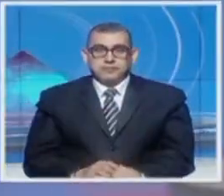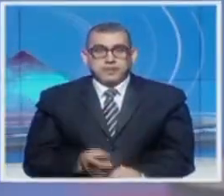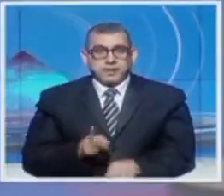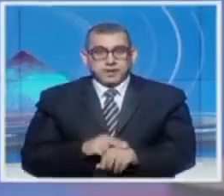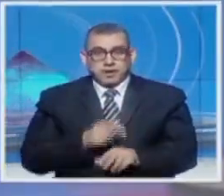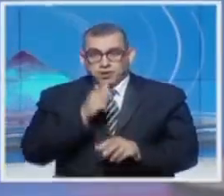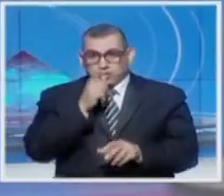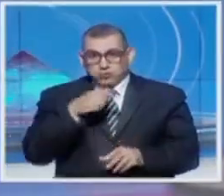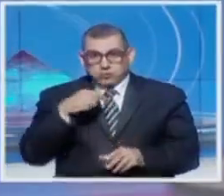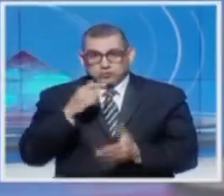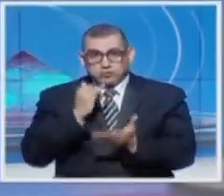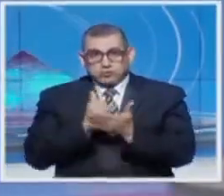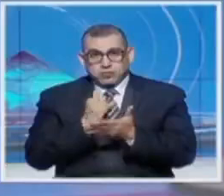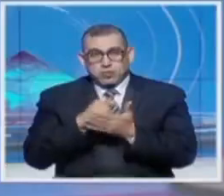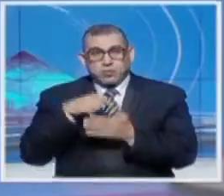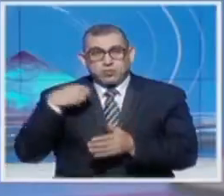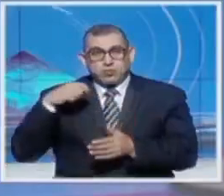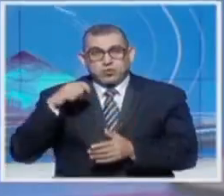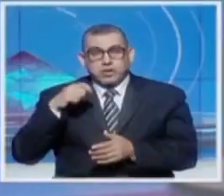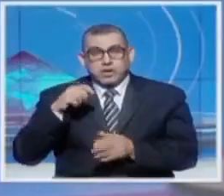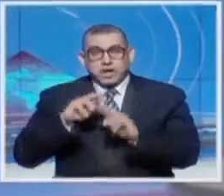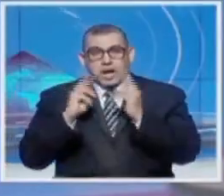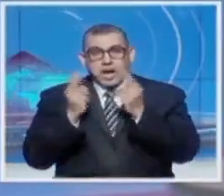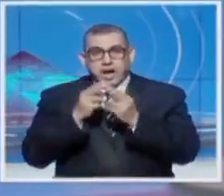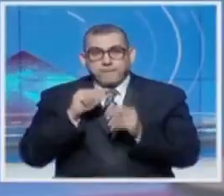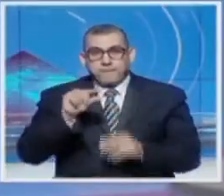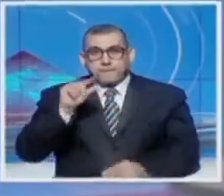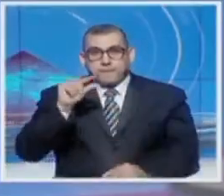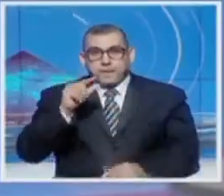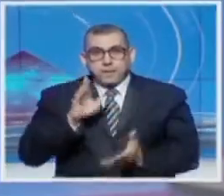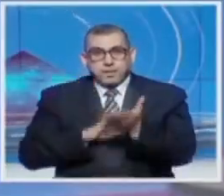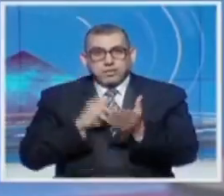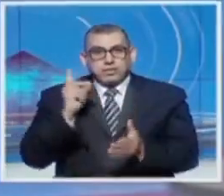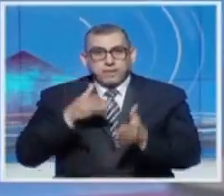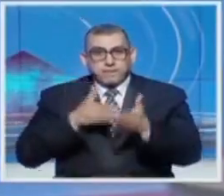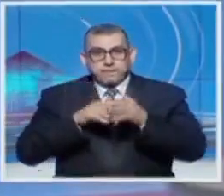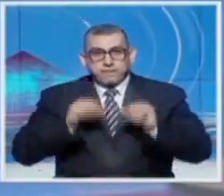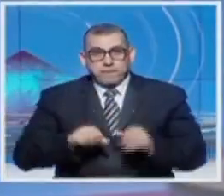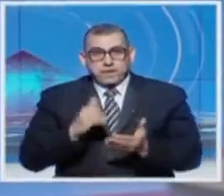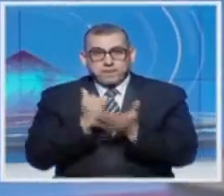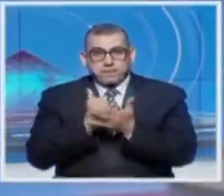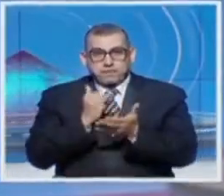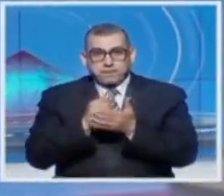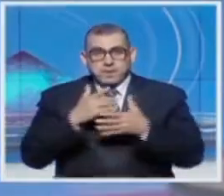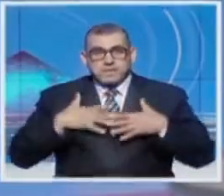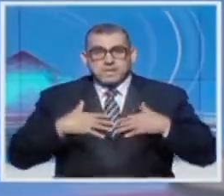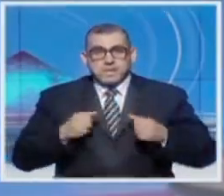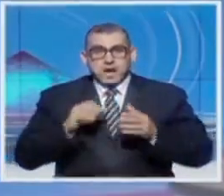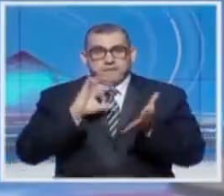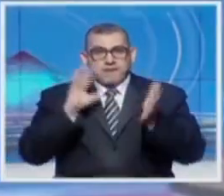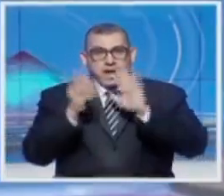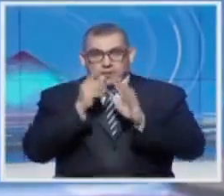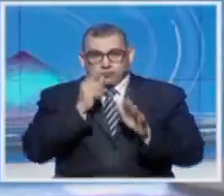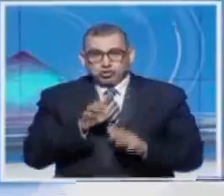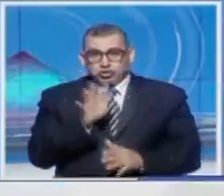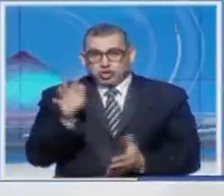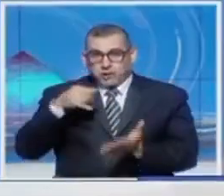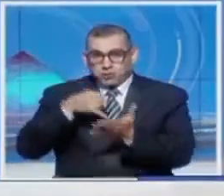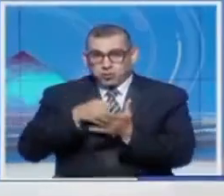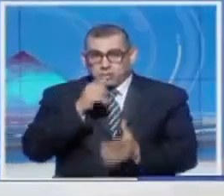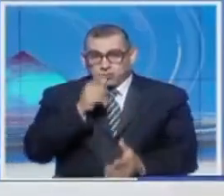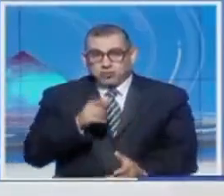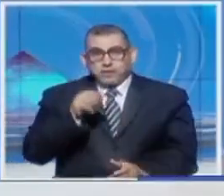في السياق ذاته قال ريك برينان مدير برنامج الطوارئ بالمكتب الإقليمي لمنظمة الصحة العالمية لشرق